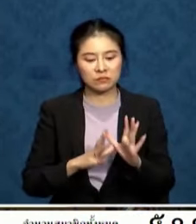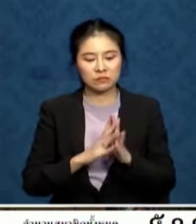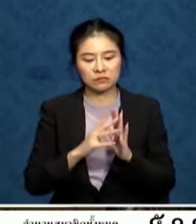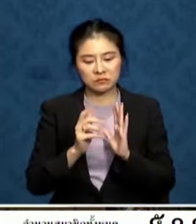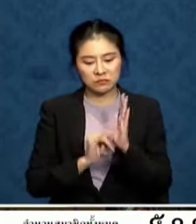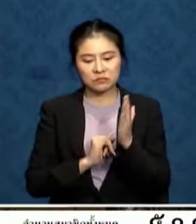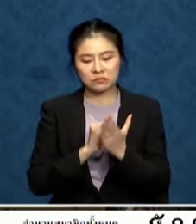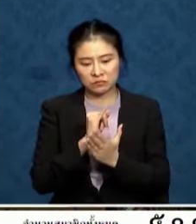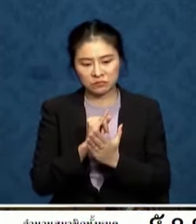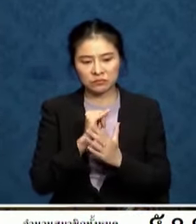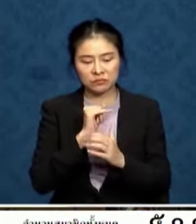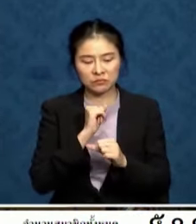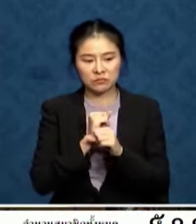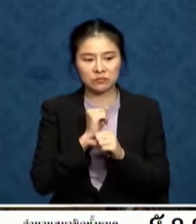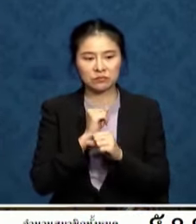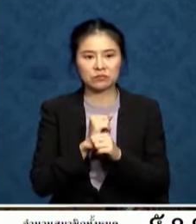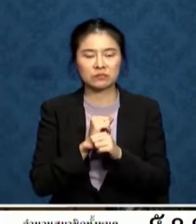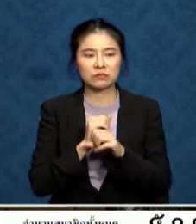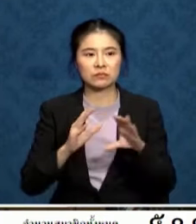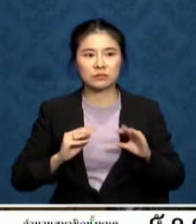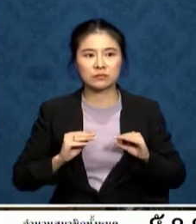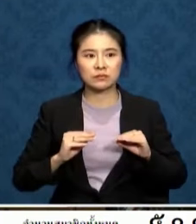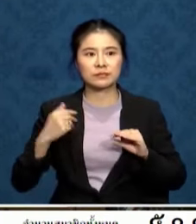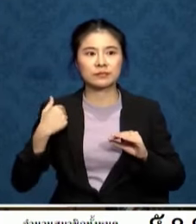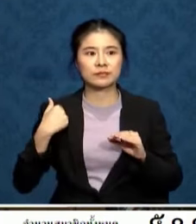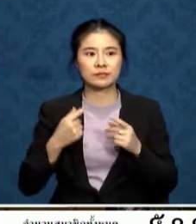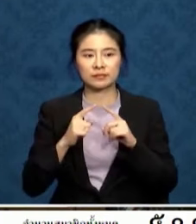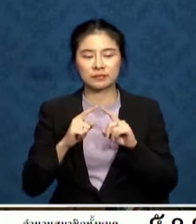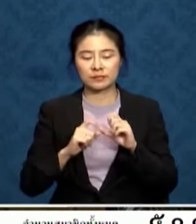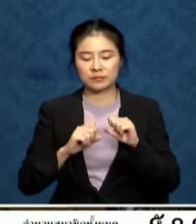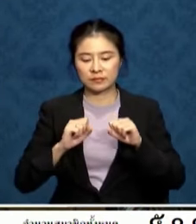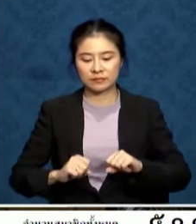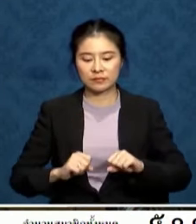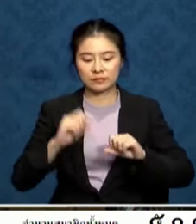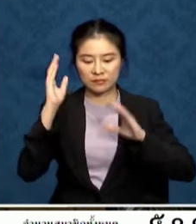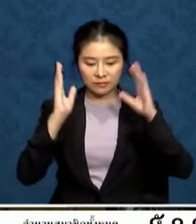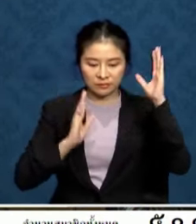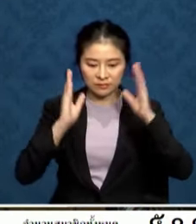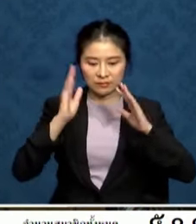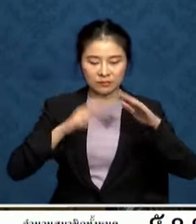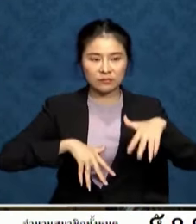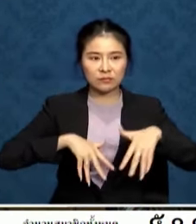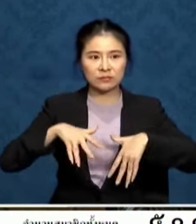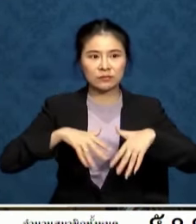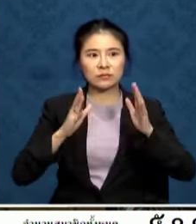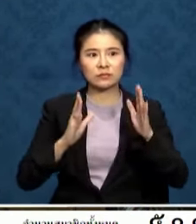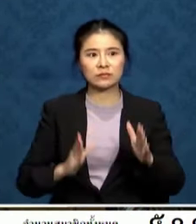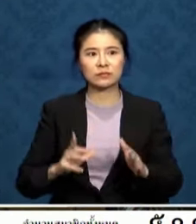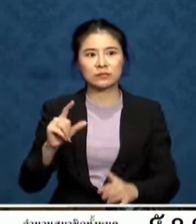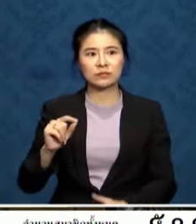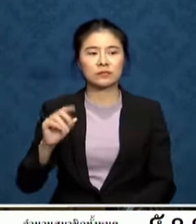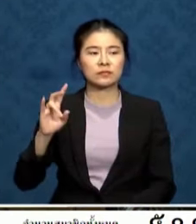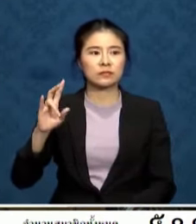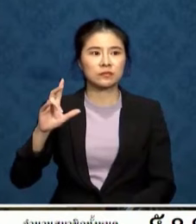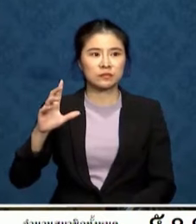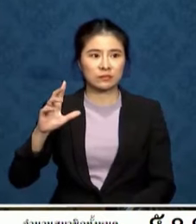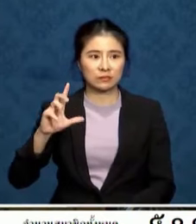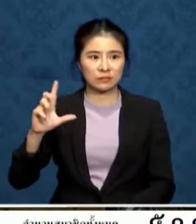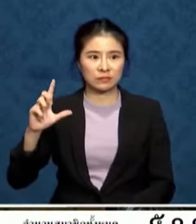แต่สิ่งที่ปฏิเสธไม่ได้คือเขาผ่านการทำประชามติจากประชาชน27ล้านคนเห็นด้ว